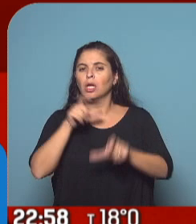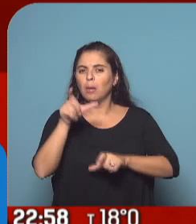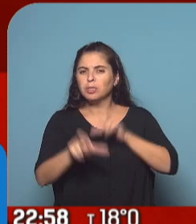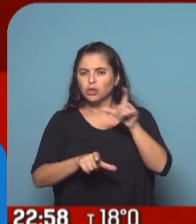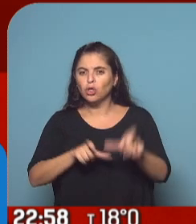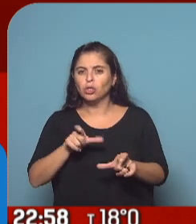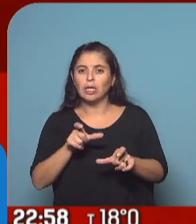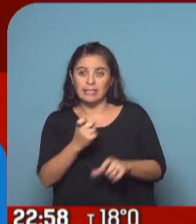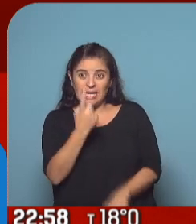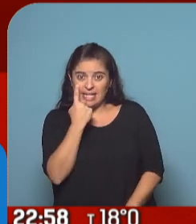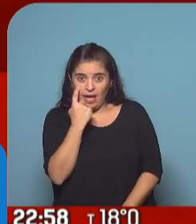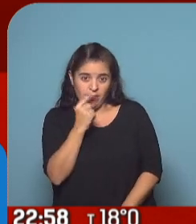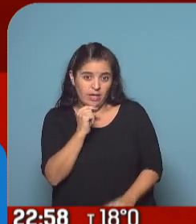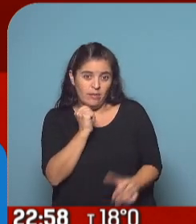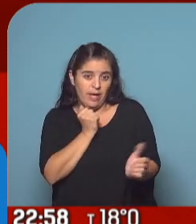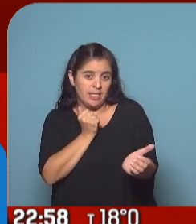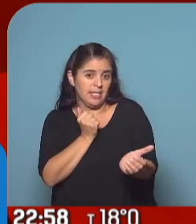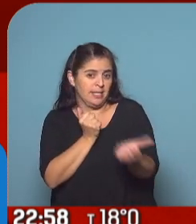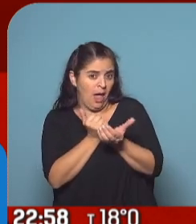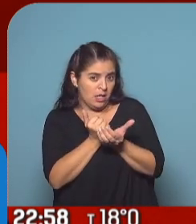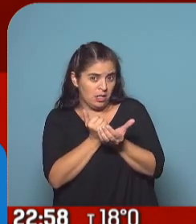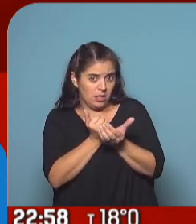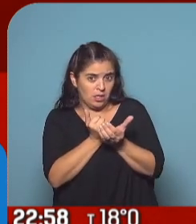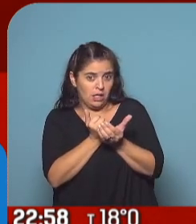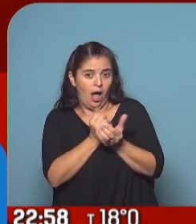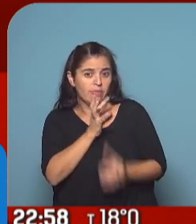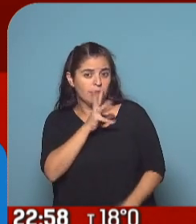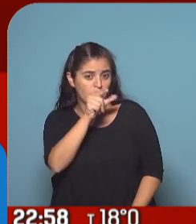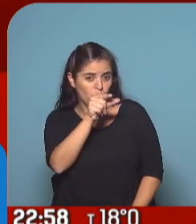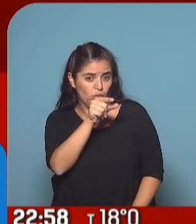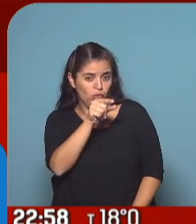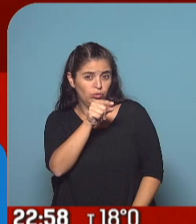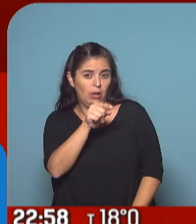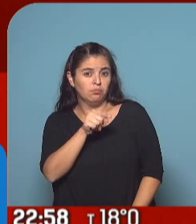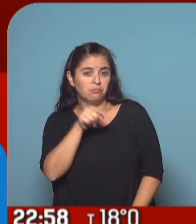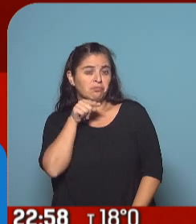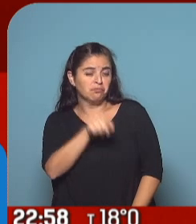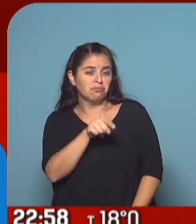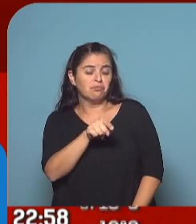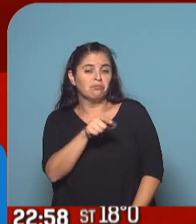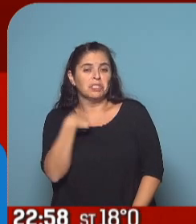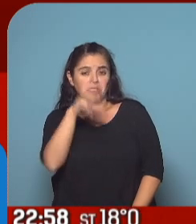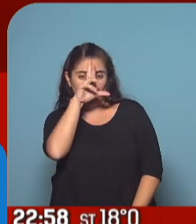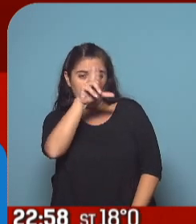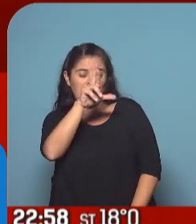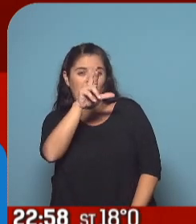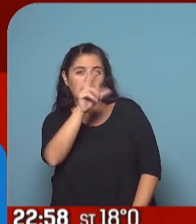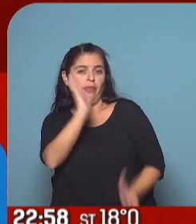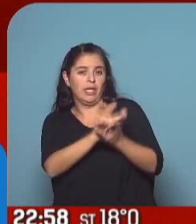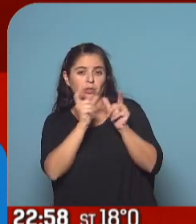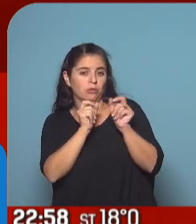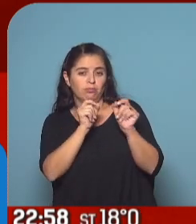Донецкой и Луганской республики, вообще лишены каких бы то ни было гражданских прав, это уже переходит границы с точки